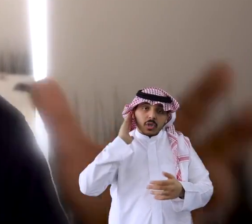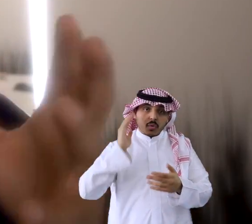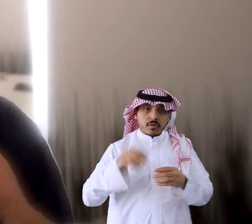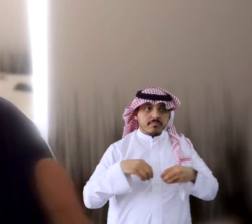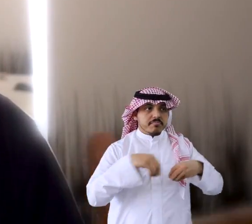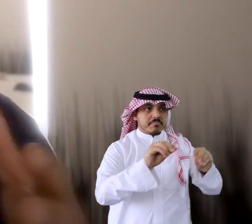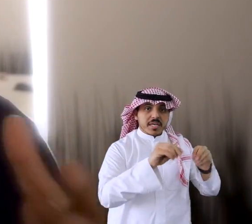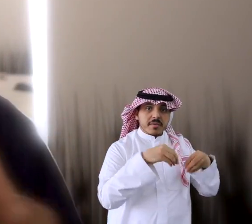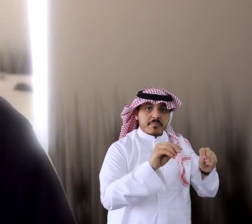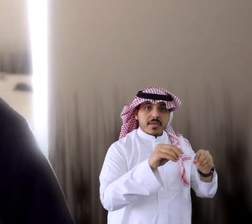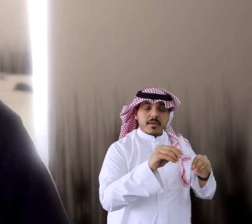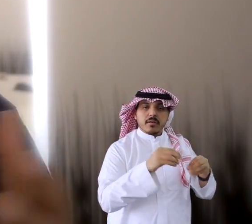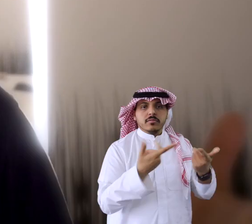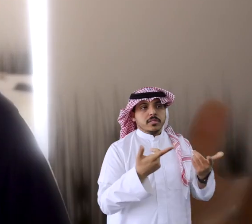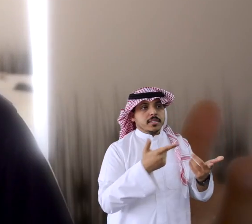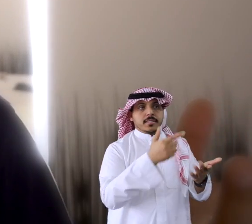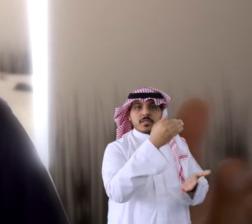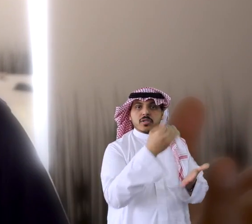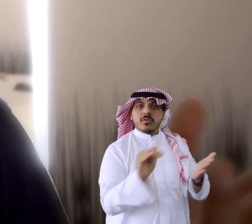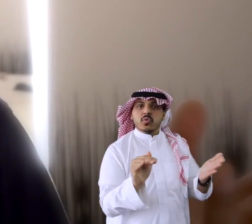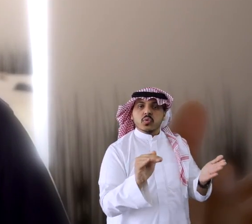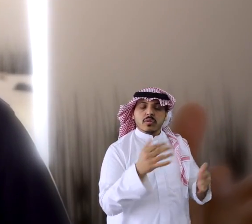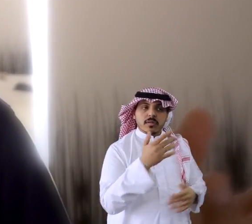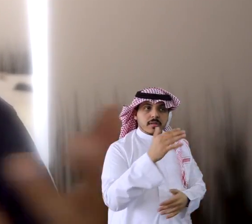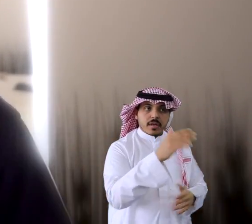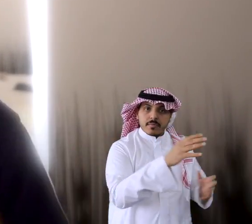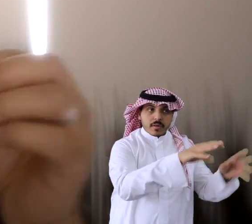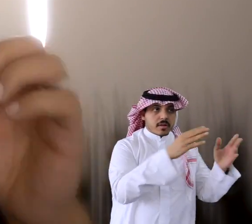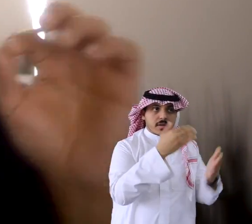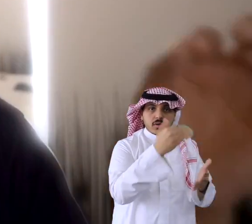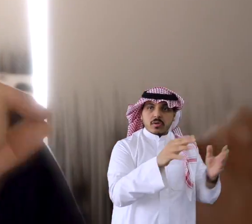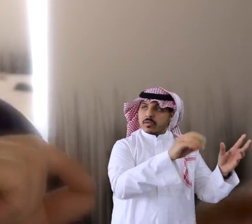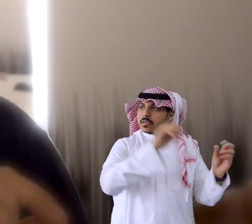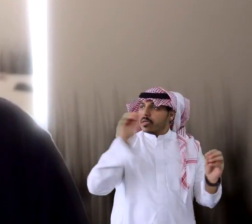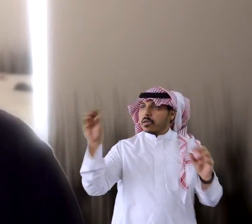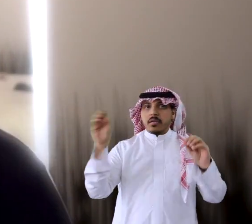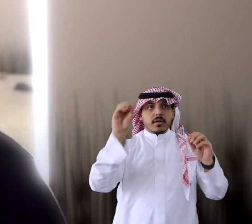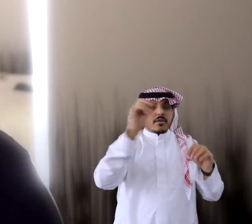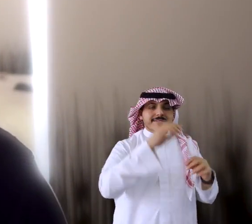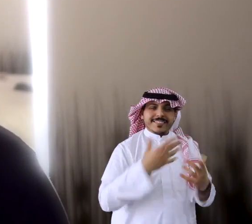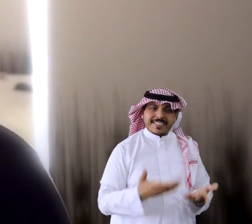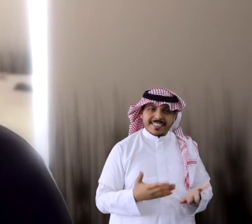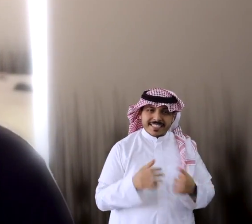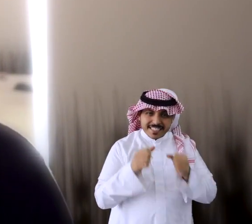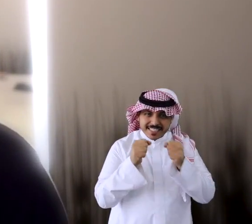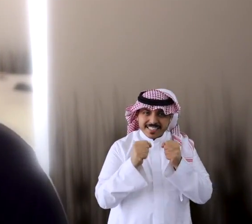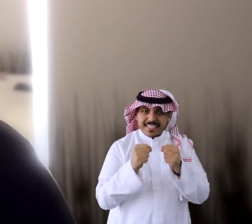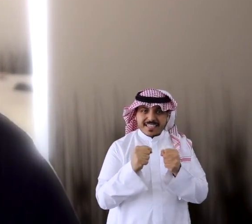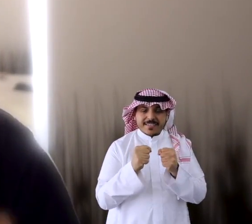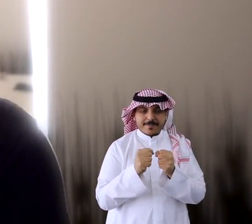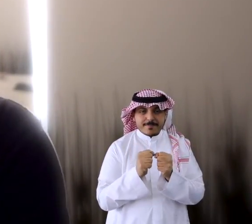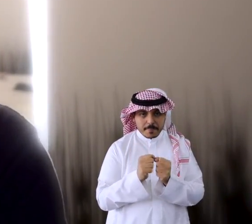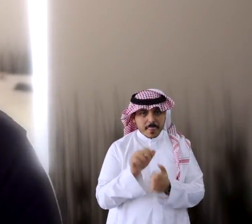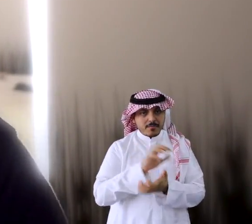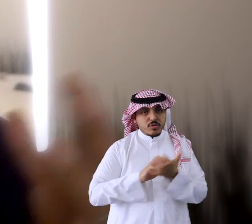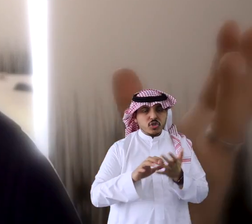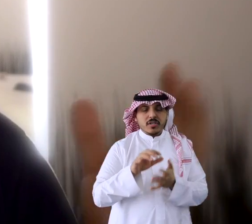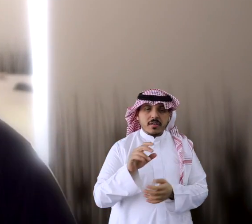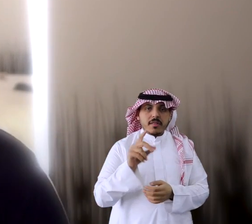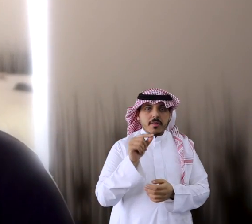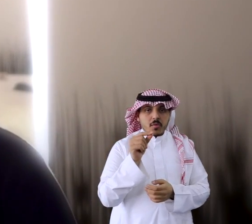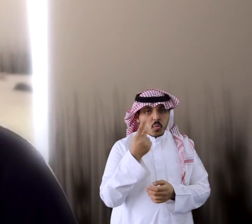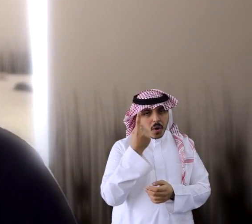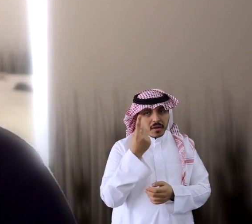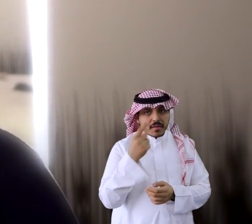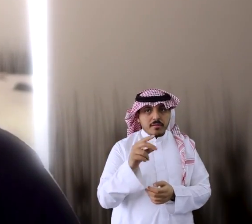النص, فطيب النص الباقي ما في ولا سوق ثاني عنده 5G, ولا تقدر تحاول تقطر من الكميات على الأسواق الأخرى. هذه أحد المشاكل, ولكن